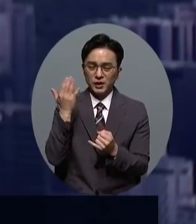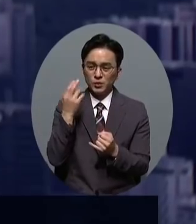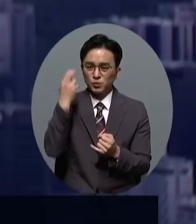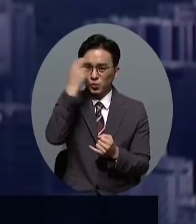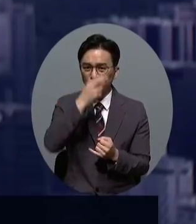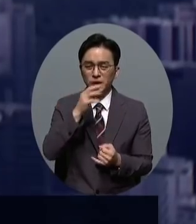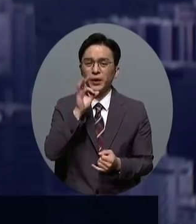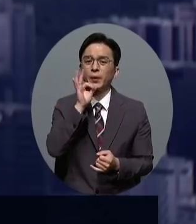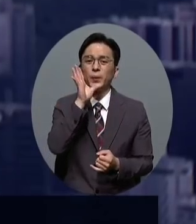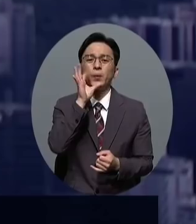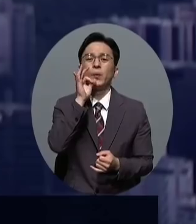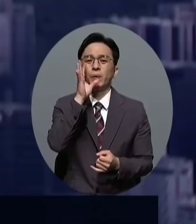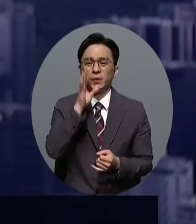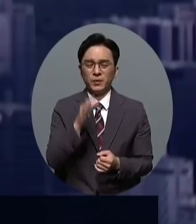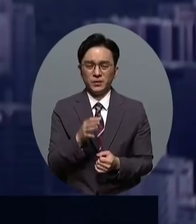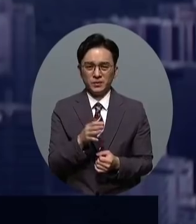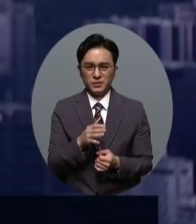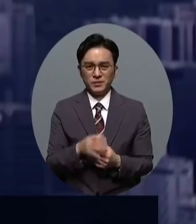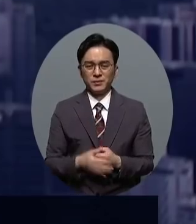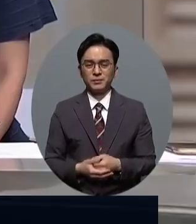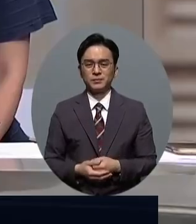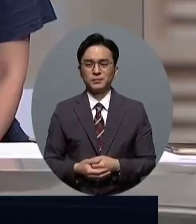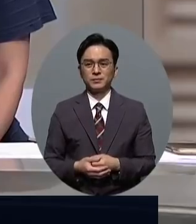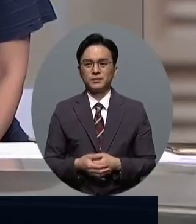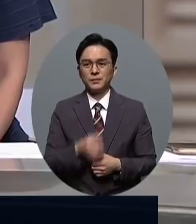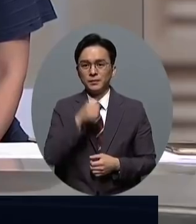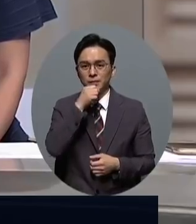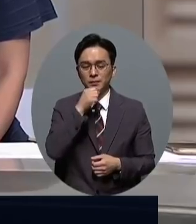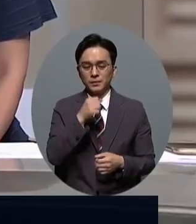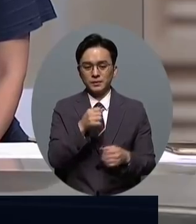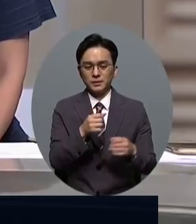상황이다라는 말씀드리겠습니다. 그렇군요. 유족 측이 진 전 교수뿐만이 아니라